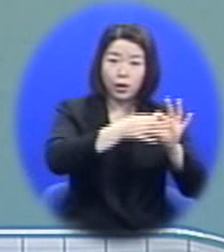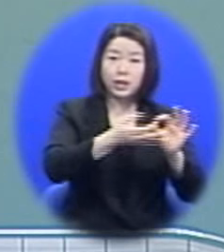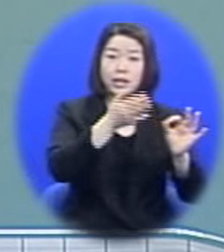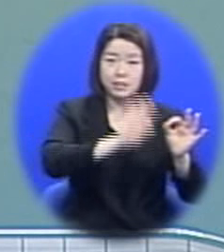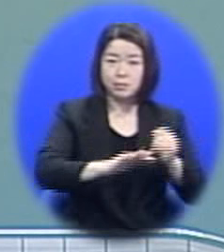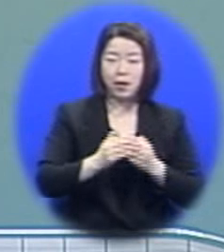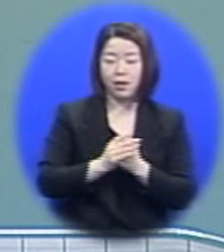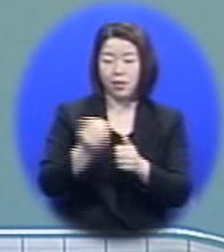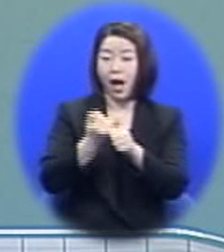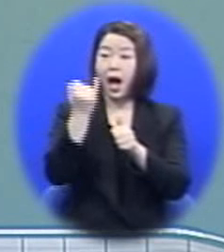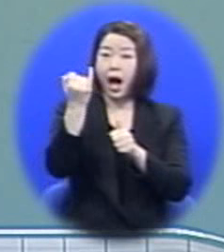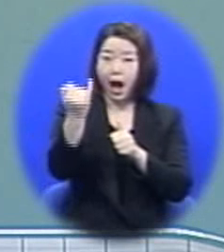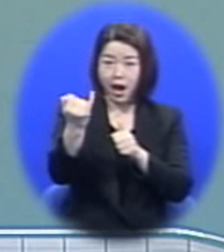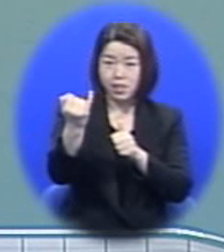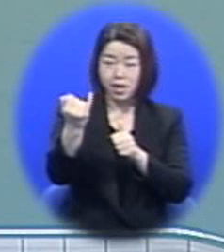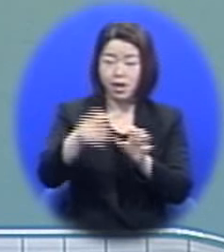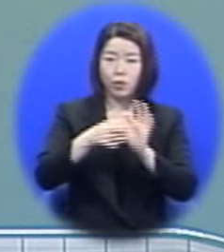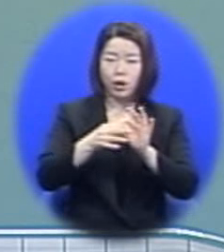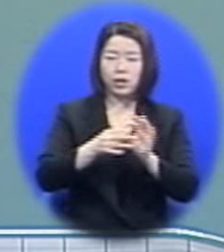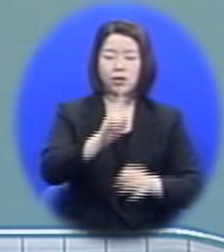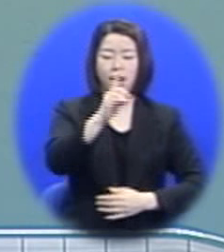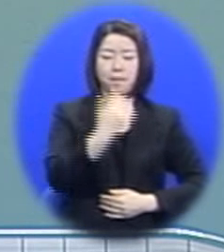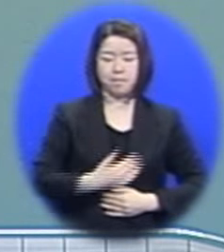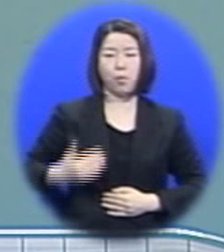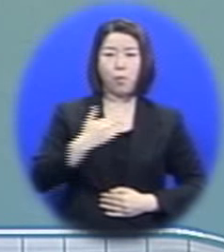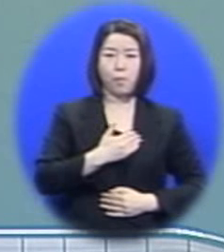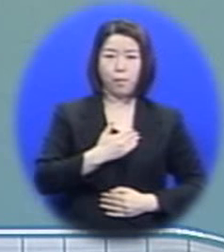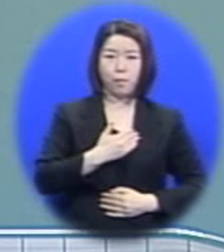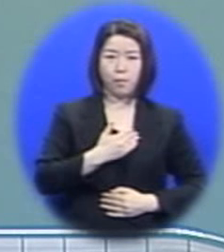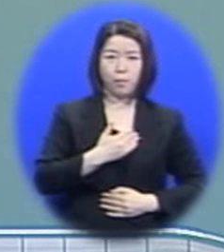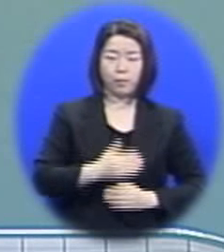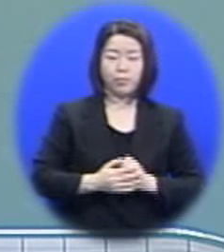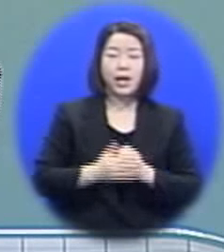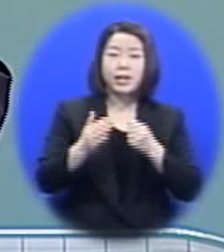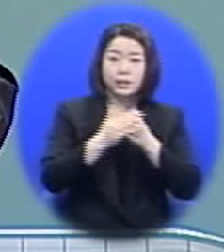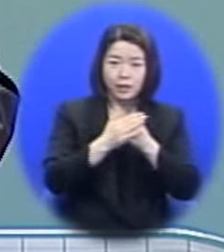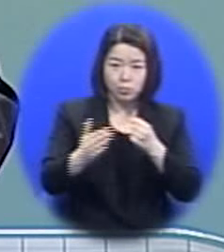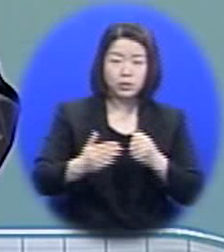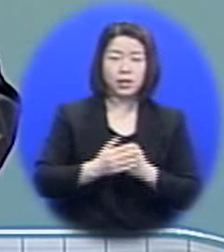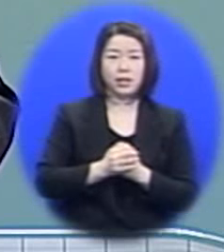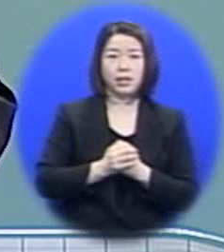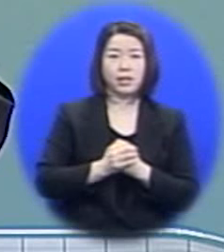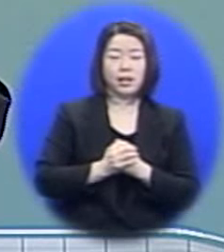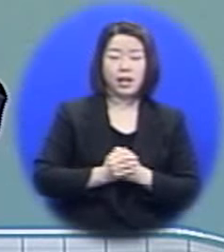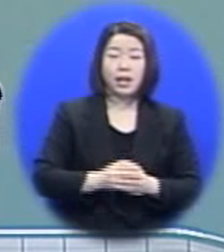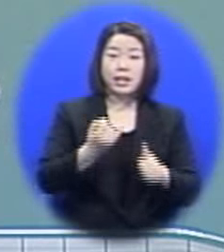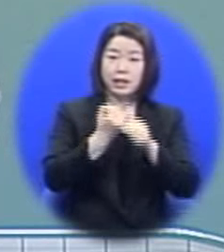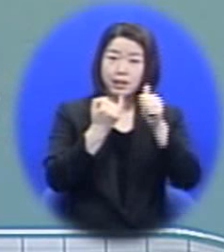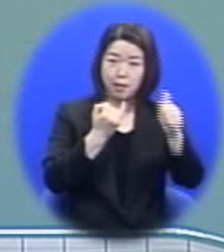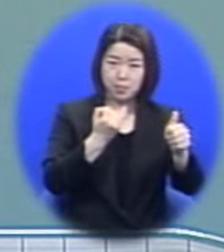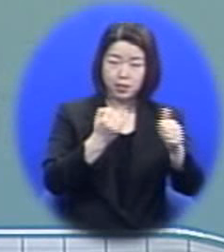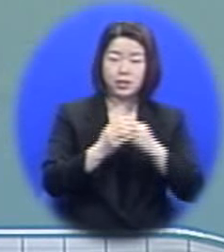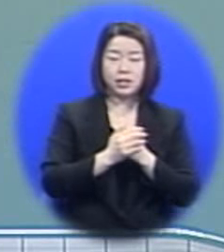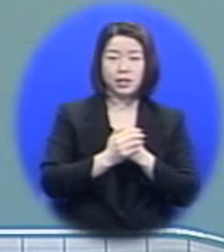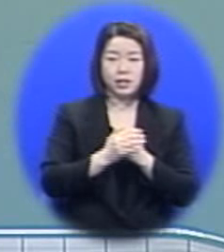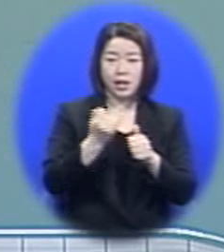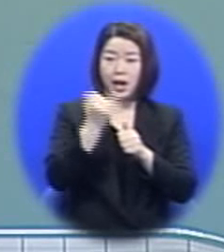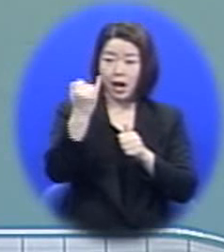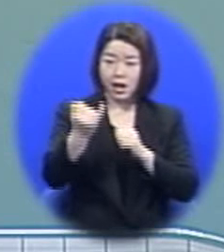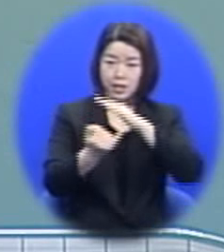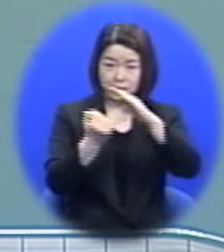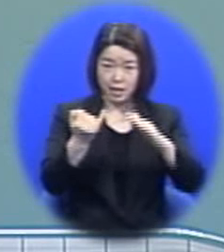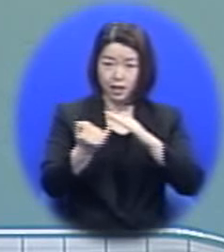아내와 관계는 한 몸이라니까요. 그래서 남편이 아내를 사랑하는